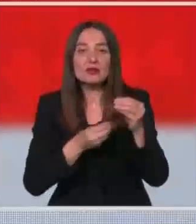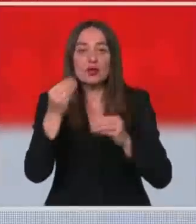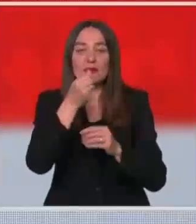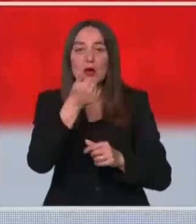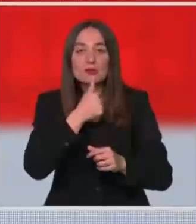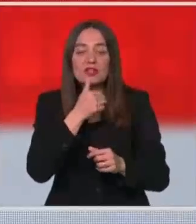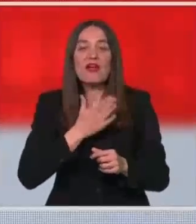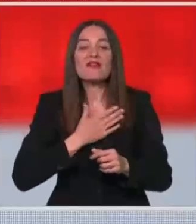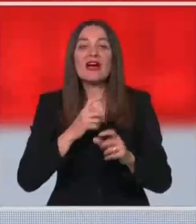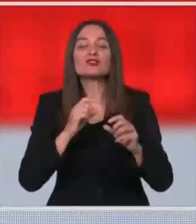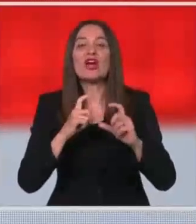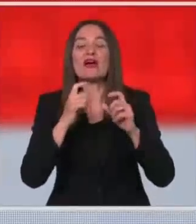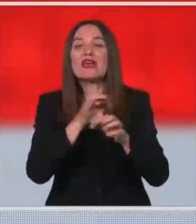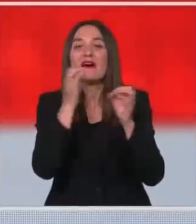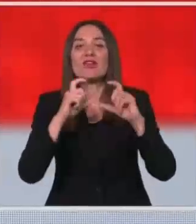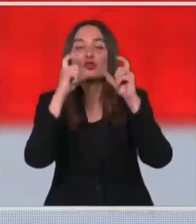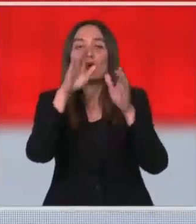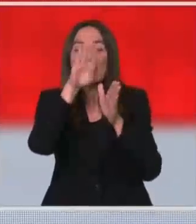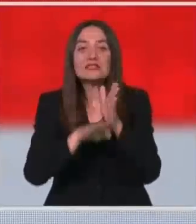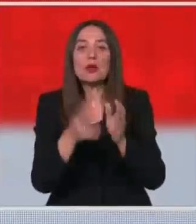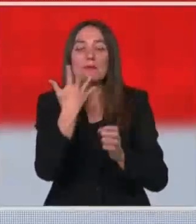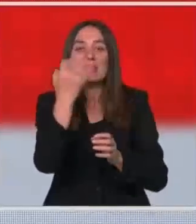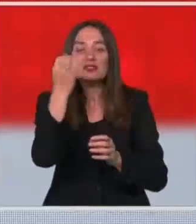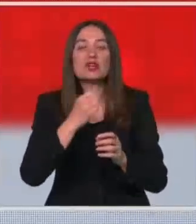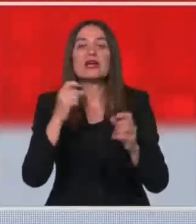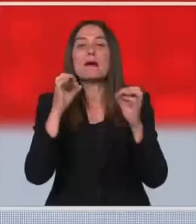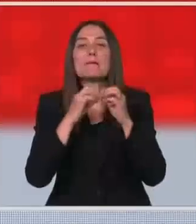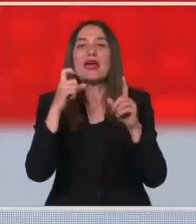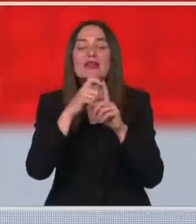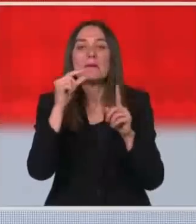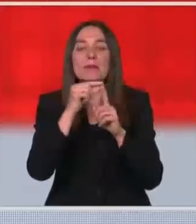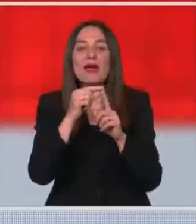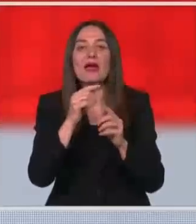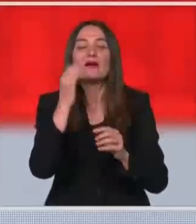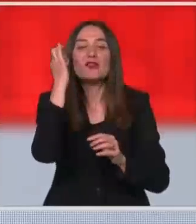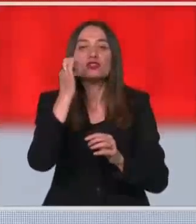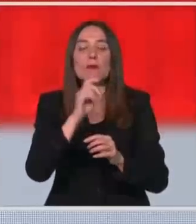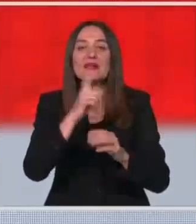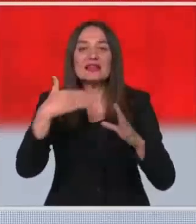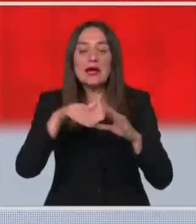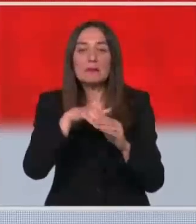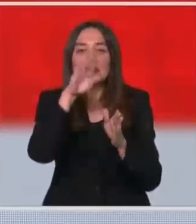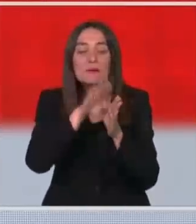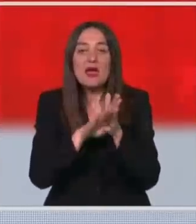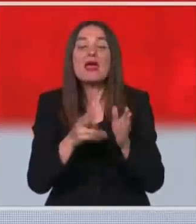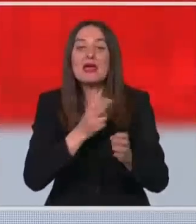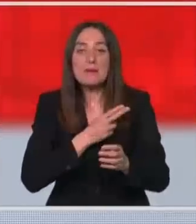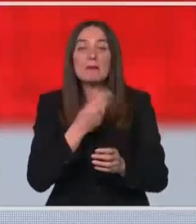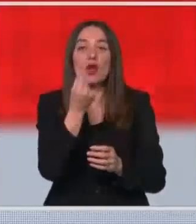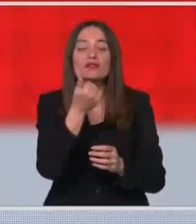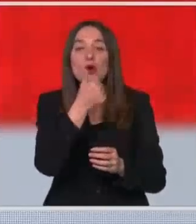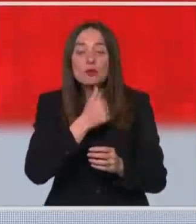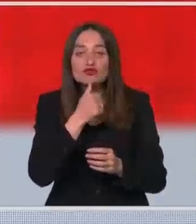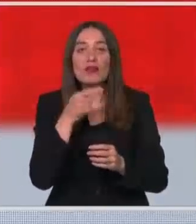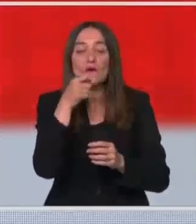budžetu, naš javni dug je ispod 50% BDP-a, stopa nezaposlenosti nam se smanjila. Dakle, imamo novca u budžetu i